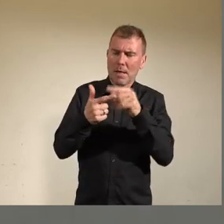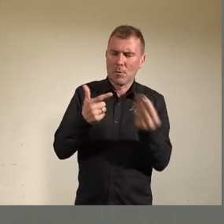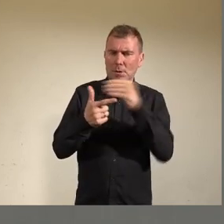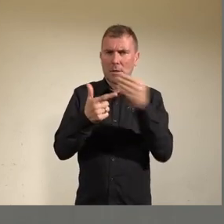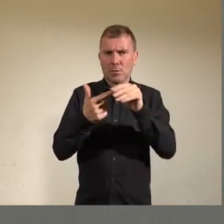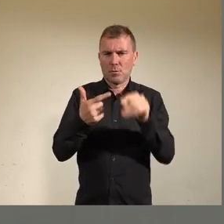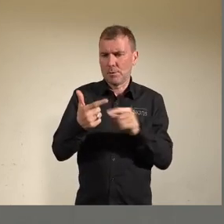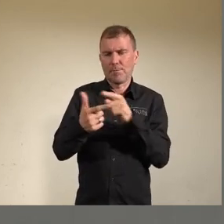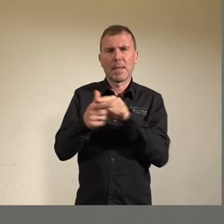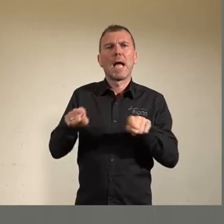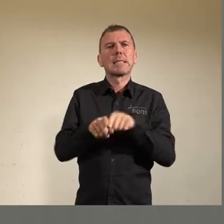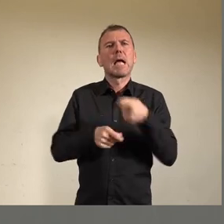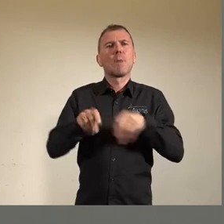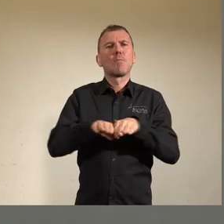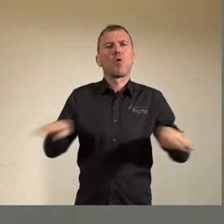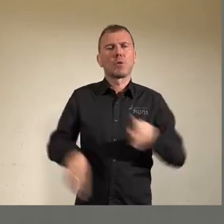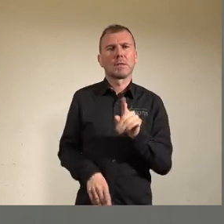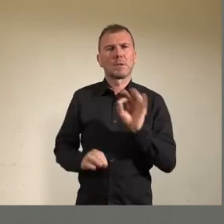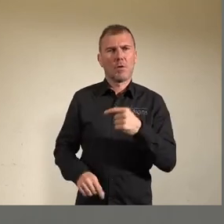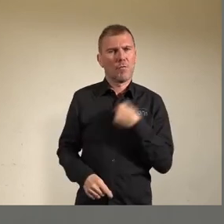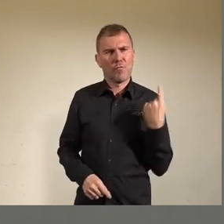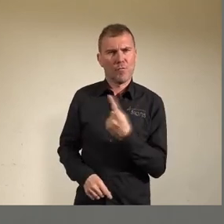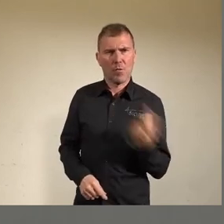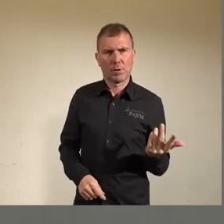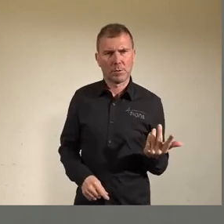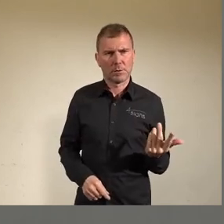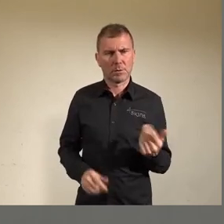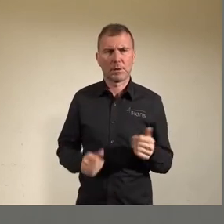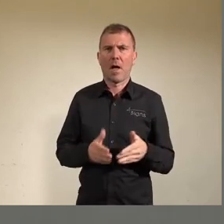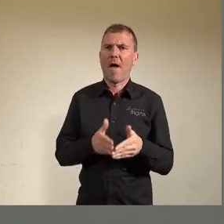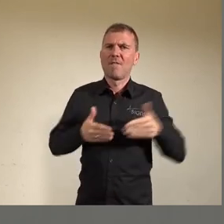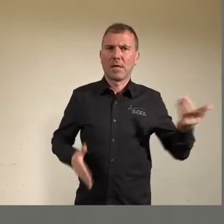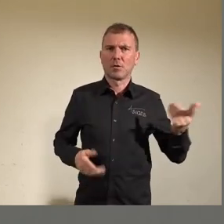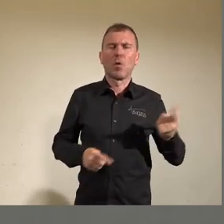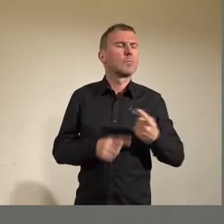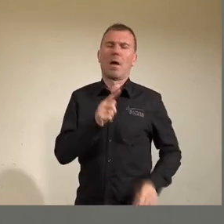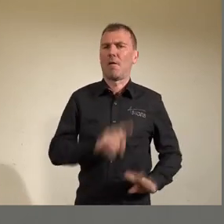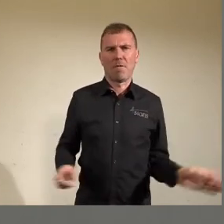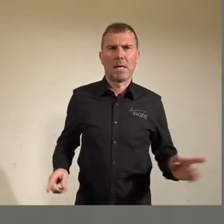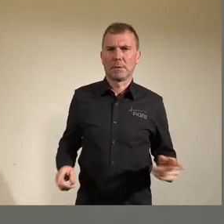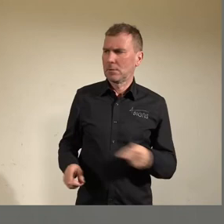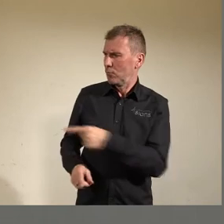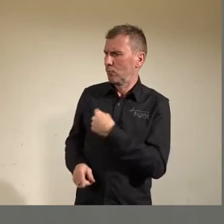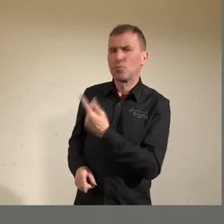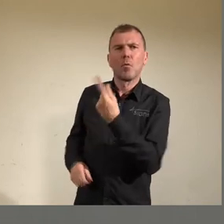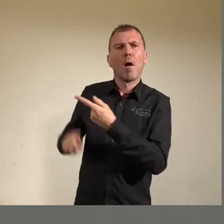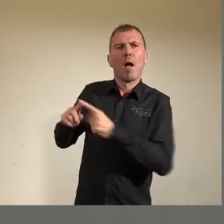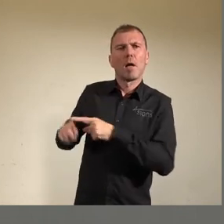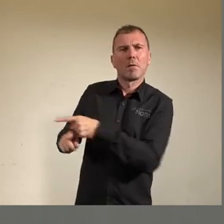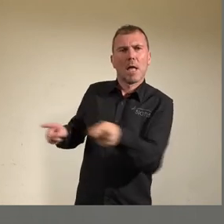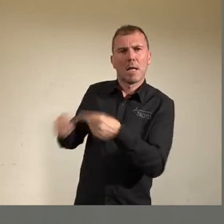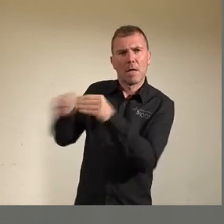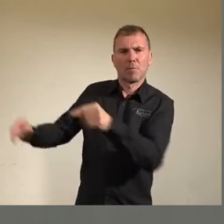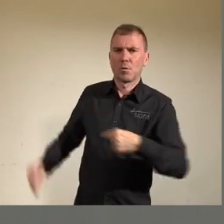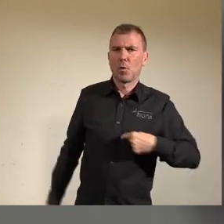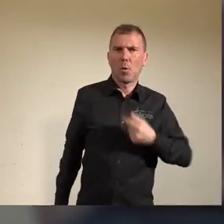sehe den Gleichbehandlungsgrundsatz für uns Fraktionen insgesamt verletzt, dadurch, dass Sie nur einen Teil informieren.